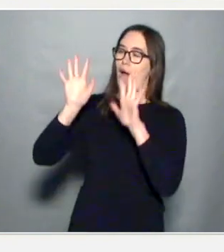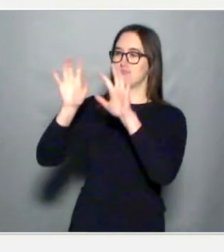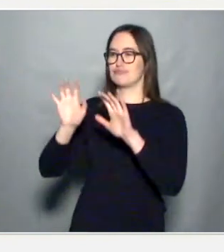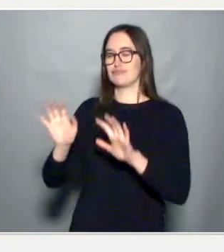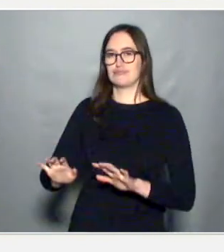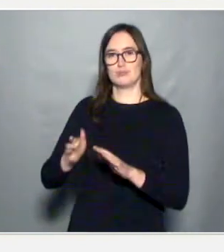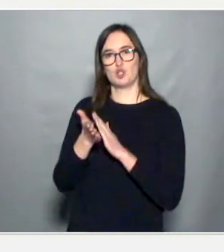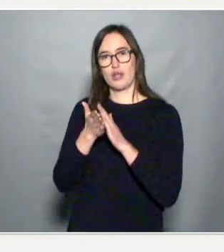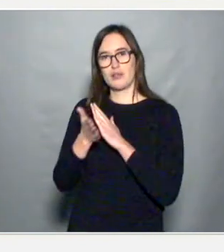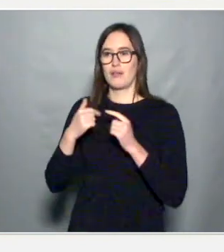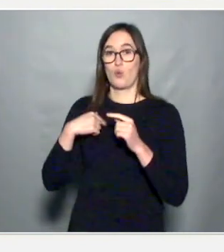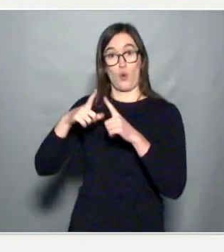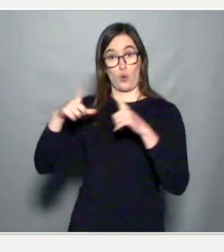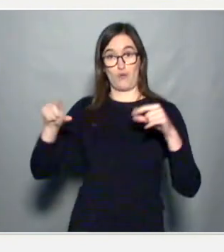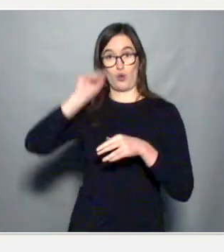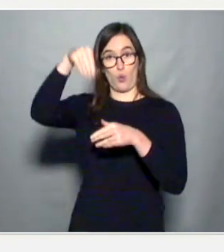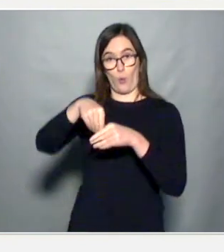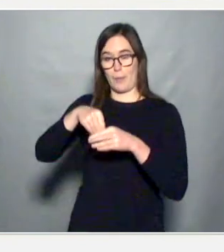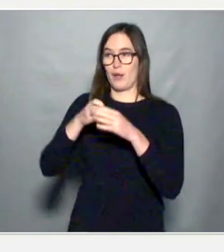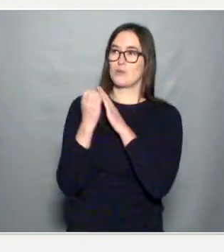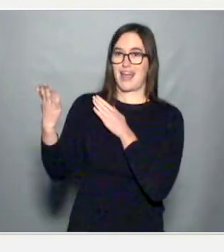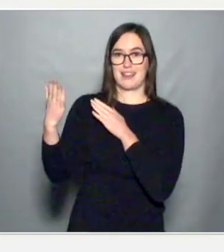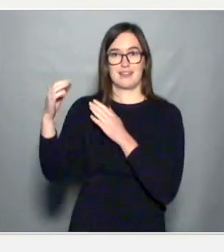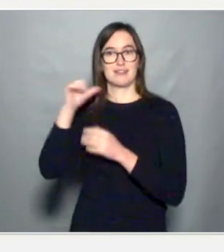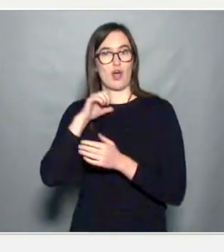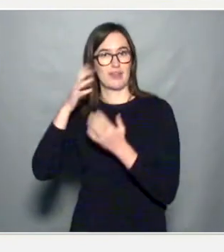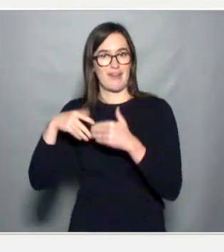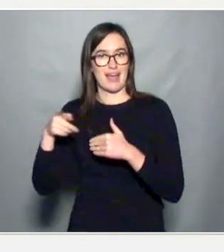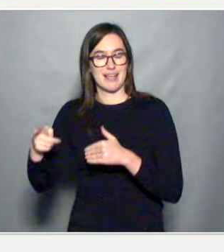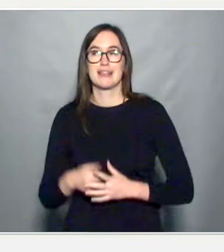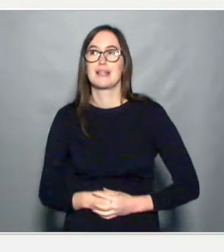i ett kuvert och så skickade jag in det till Skatteverket.